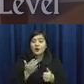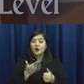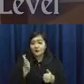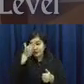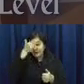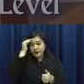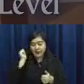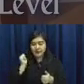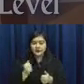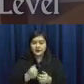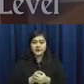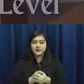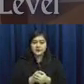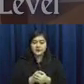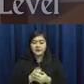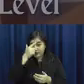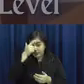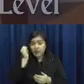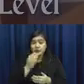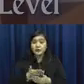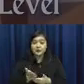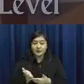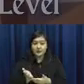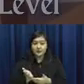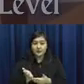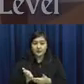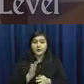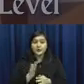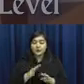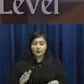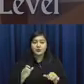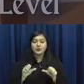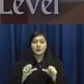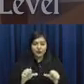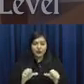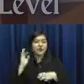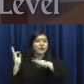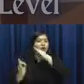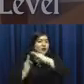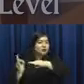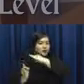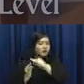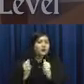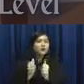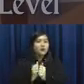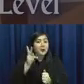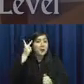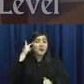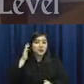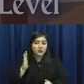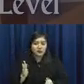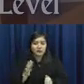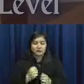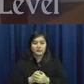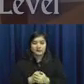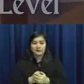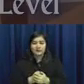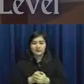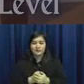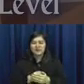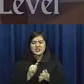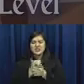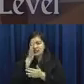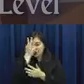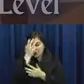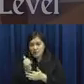nalilimutan? Kasi tayo rin, hindi rin tayo regular na nakikipag-fellowship sa man of God. Yeah. Hindi tayo hindi